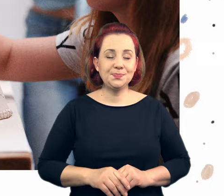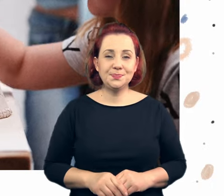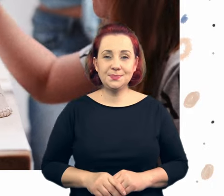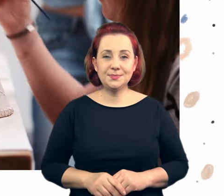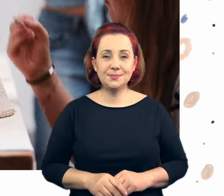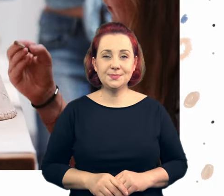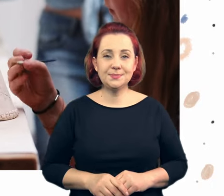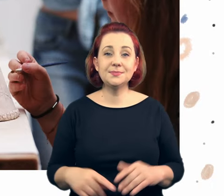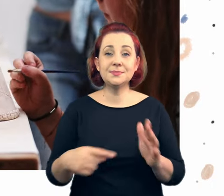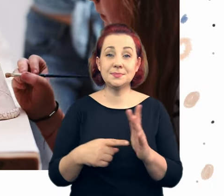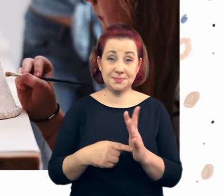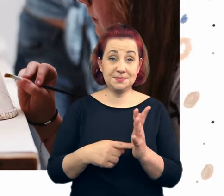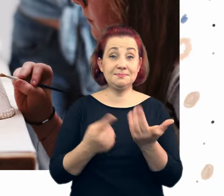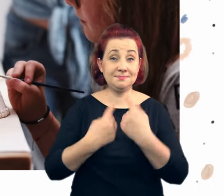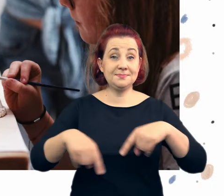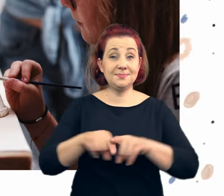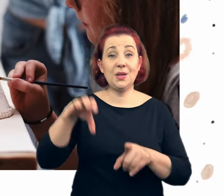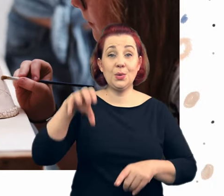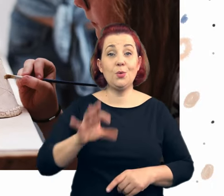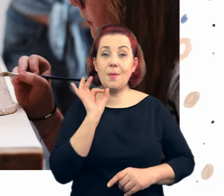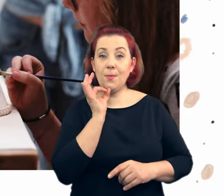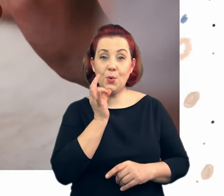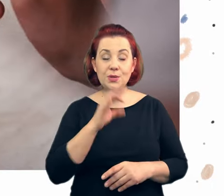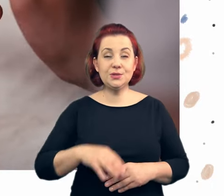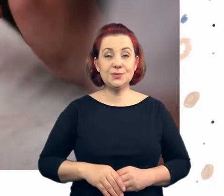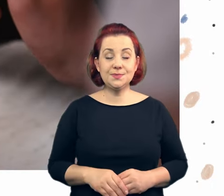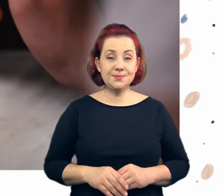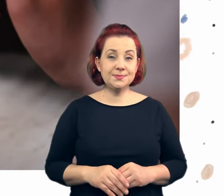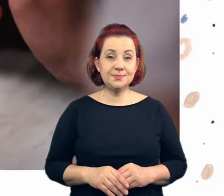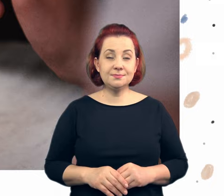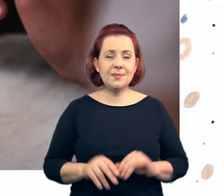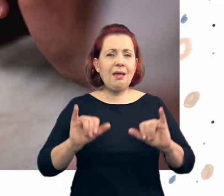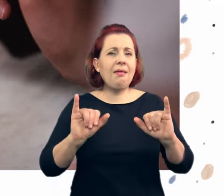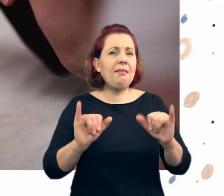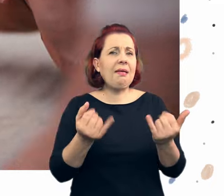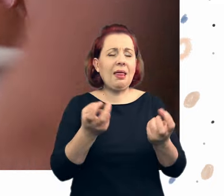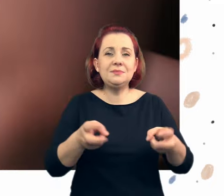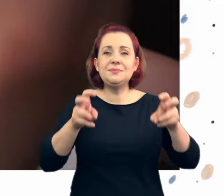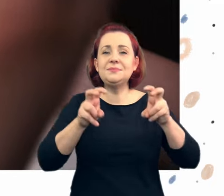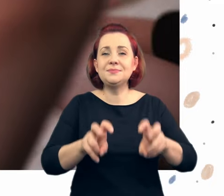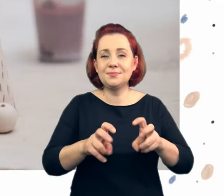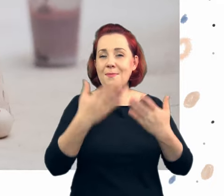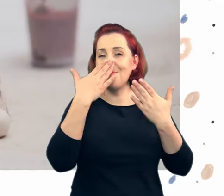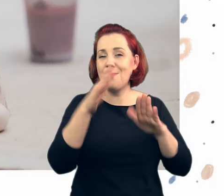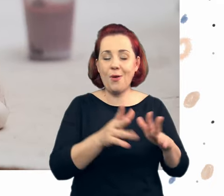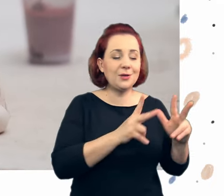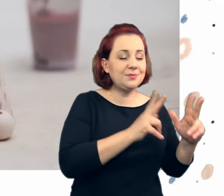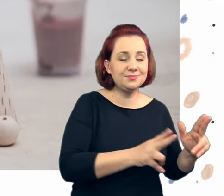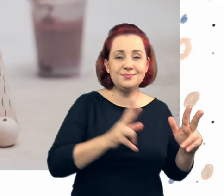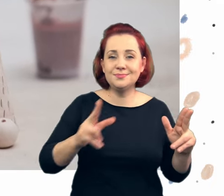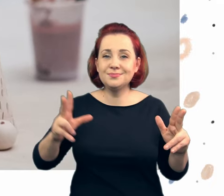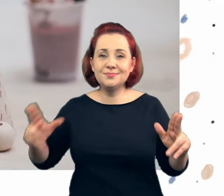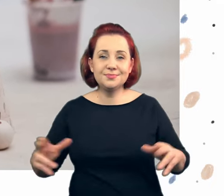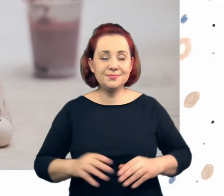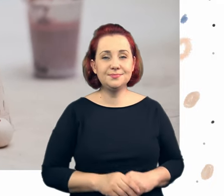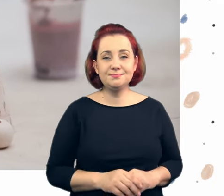przez młodzież. I jak powstał taki dzwonek. Zaraz zaprezentuję kolejne etapy, tak żeby można